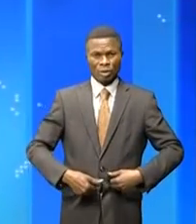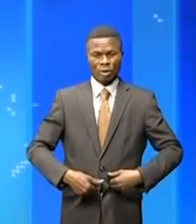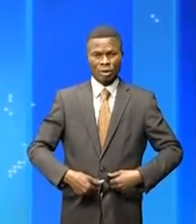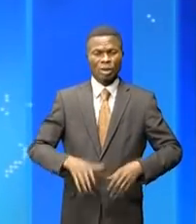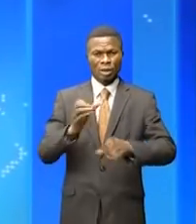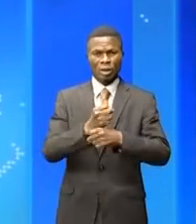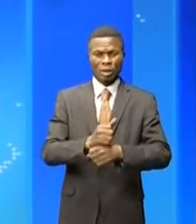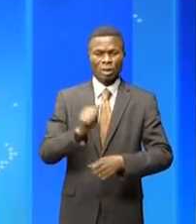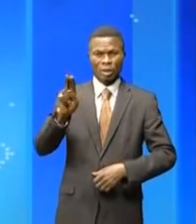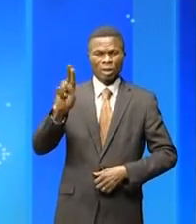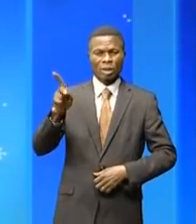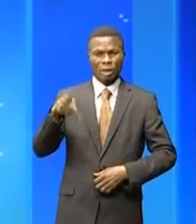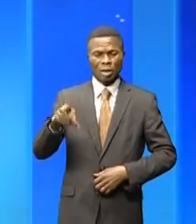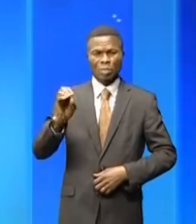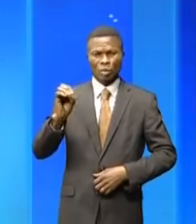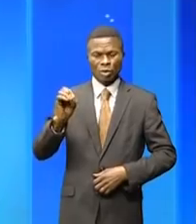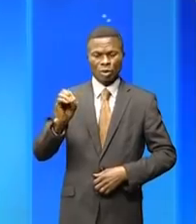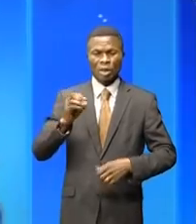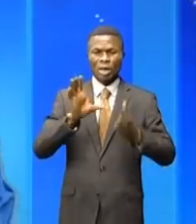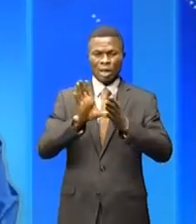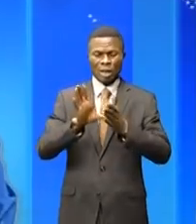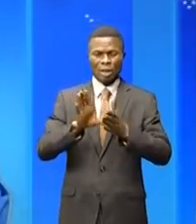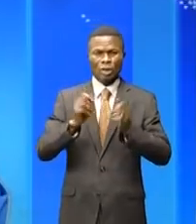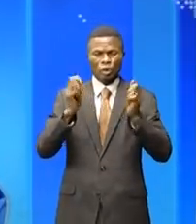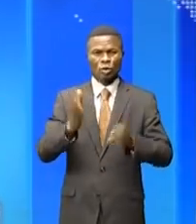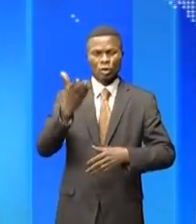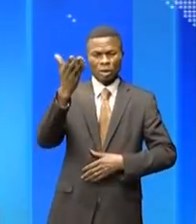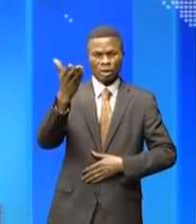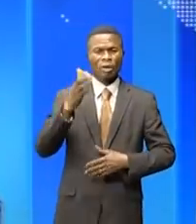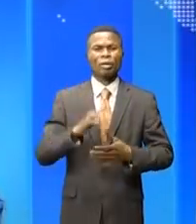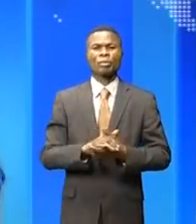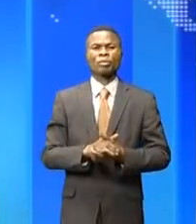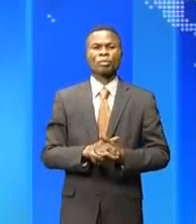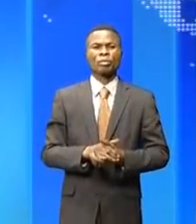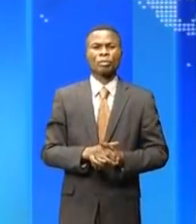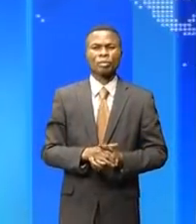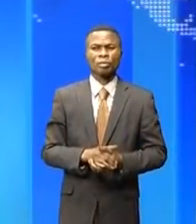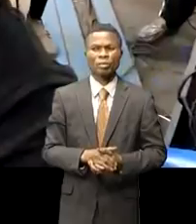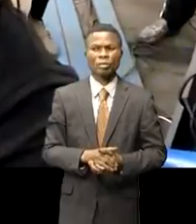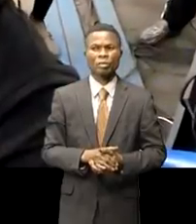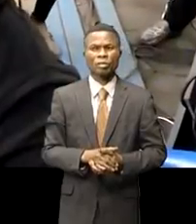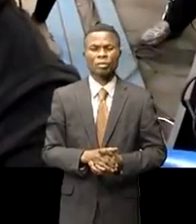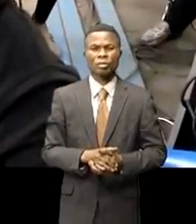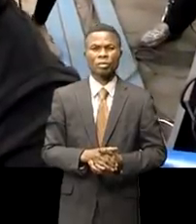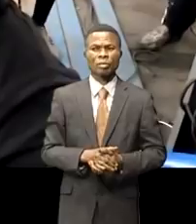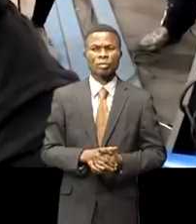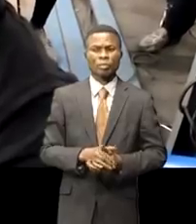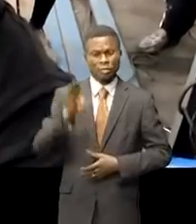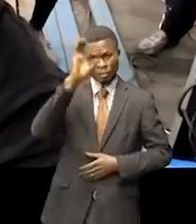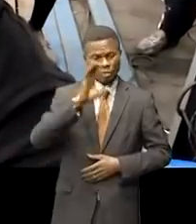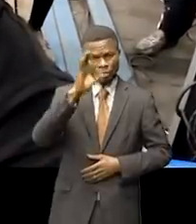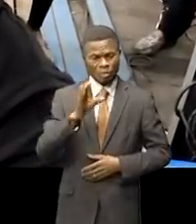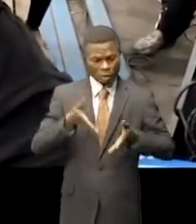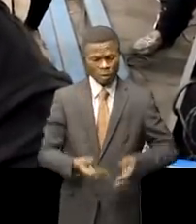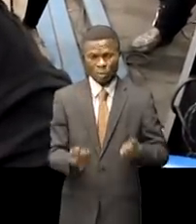sigle arco 7,1 commentaire de marie luise bella ne cherche pas à avoir des enfants